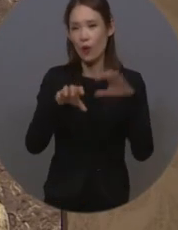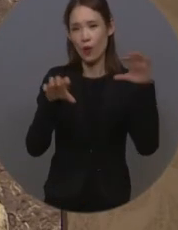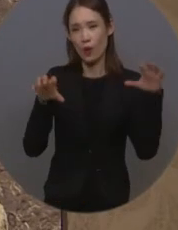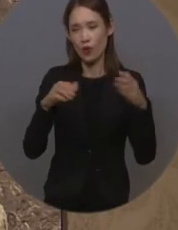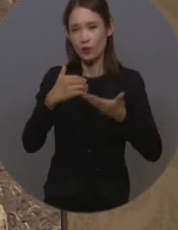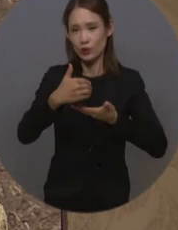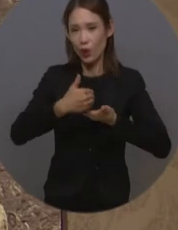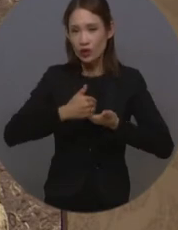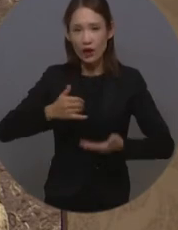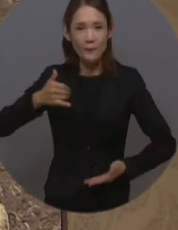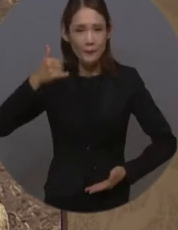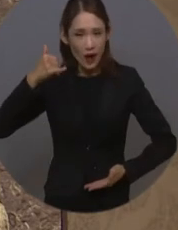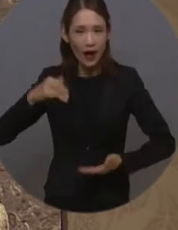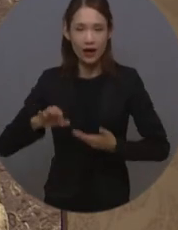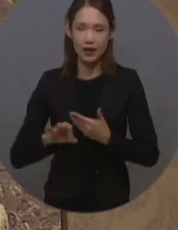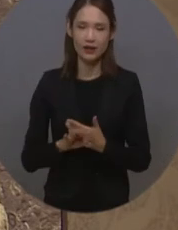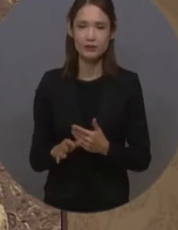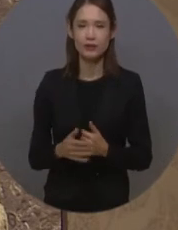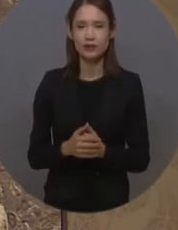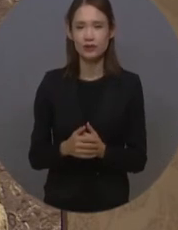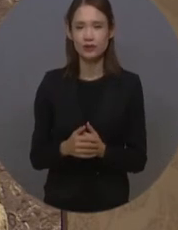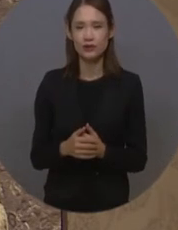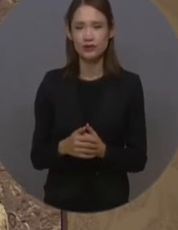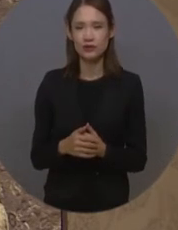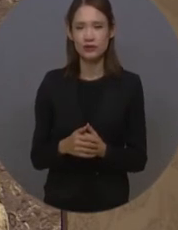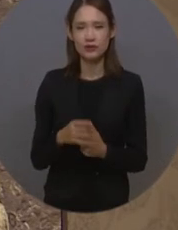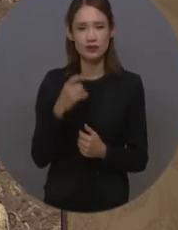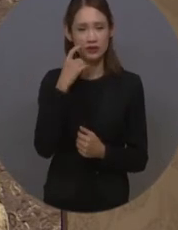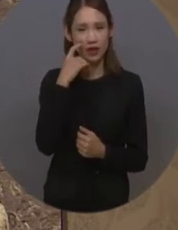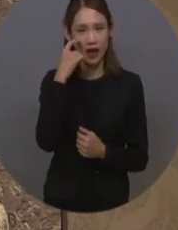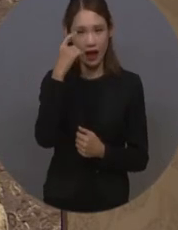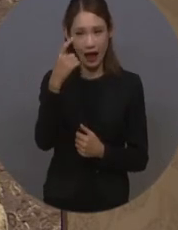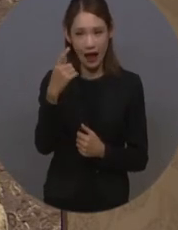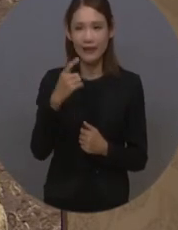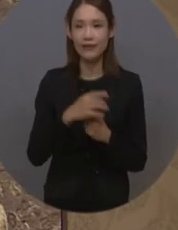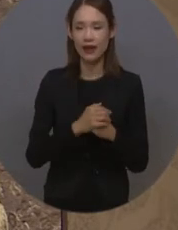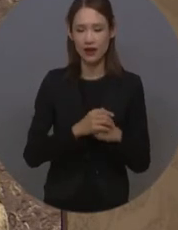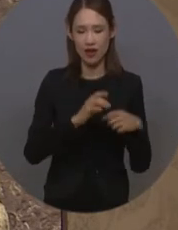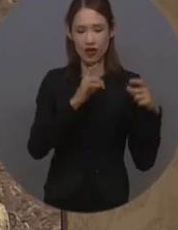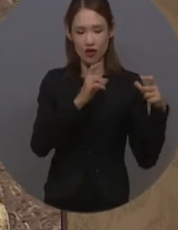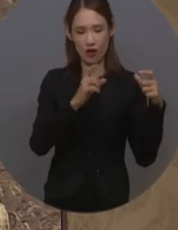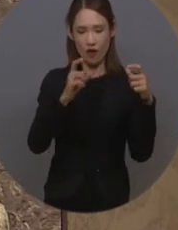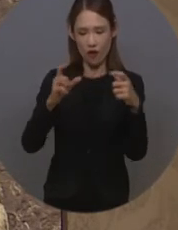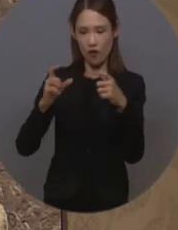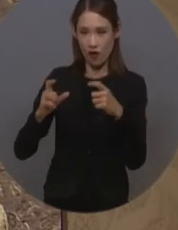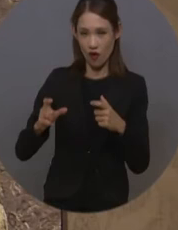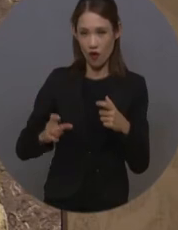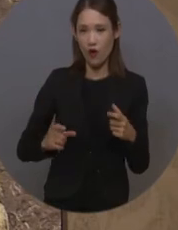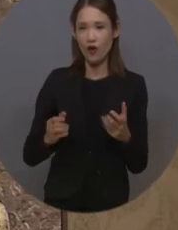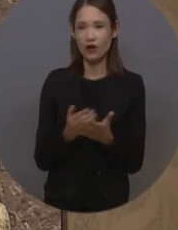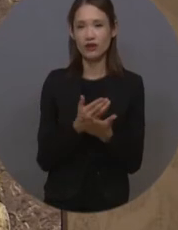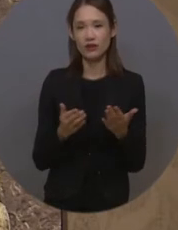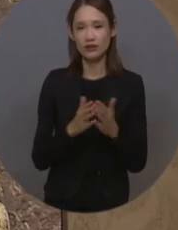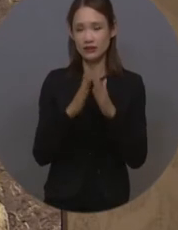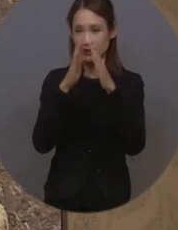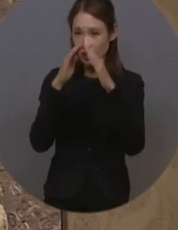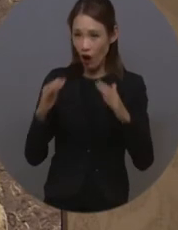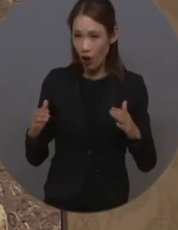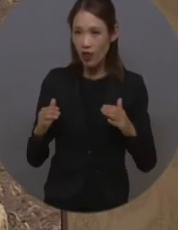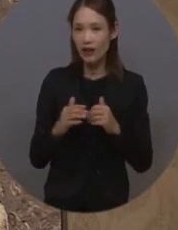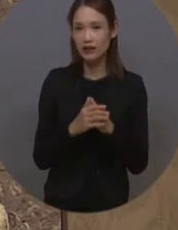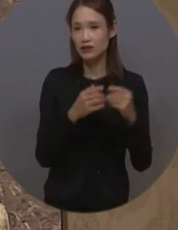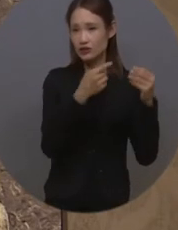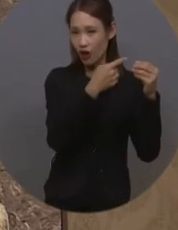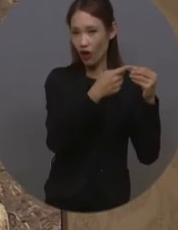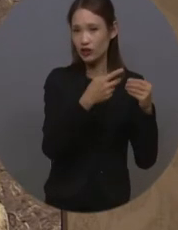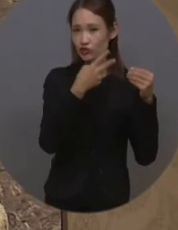요청이 오면 네. 저희들이 이제 한 달에 이제 권역을 나누어요. 네. 전라도를 간다거나 첫째 주에